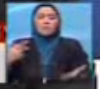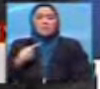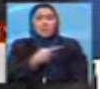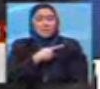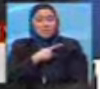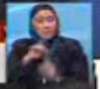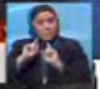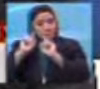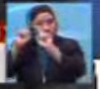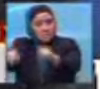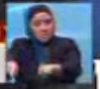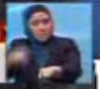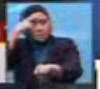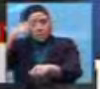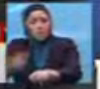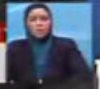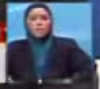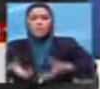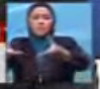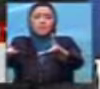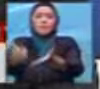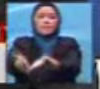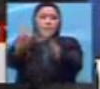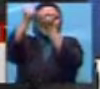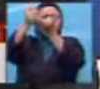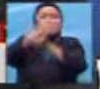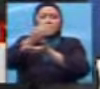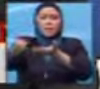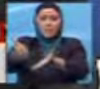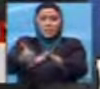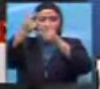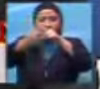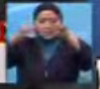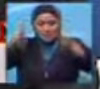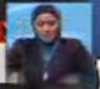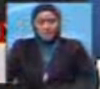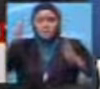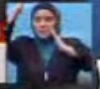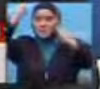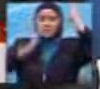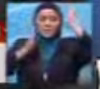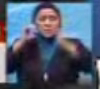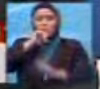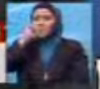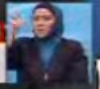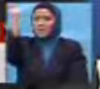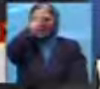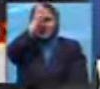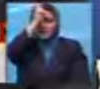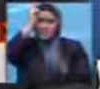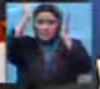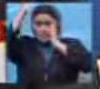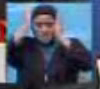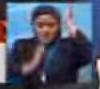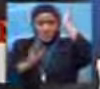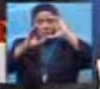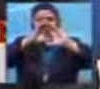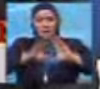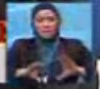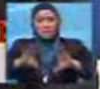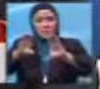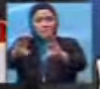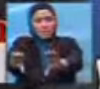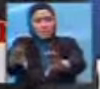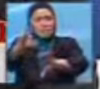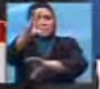datang untuk bawa bantuan. Kerana bantuan ini pun daripada rakyat Malaysia, bukan bukan kerajaan yang